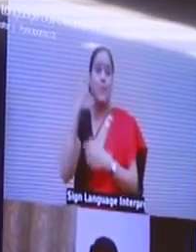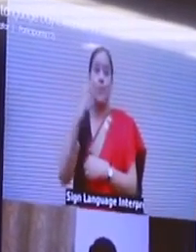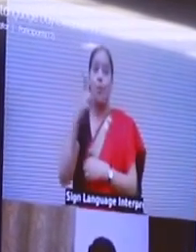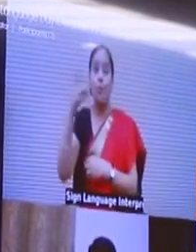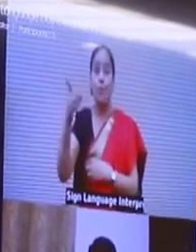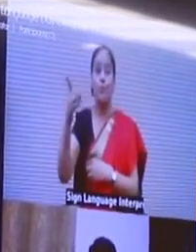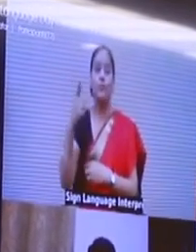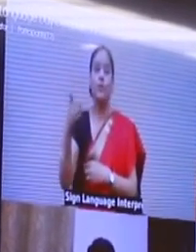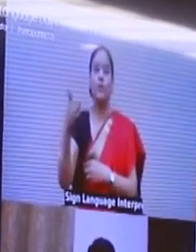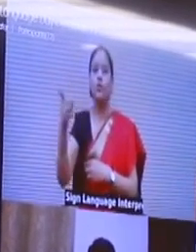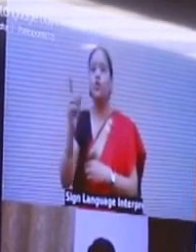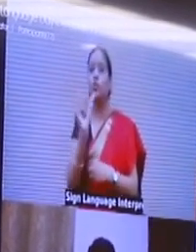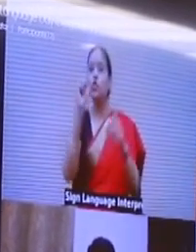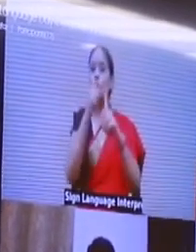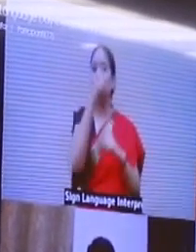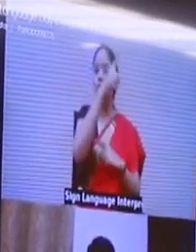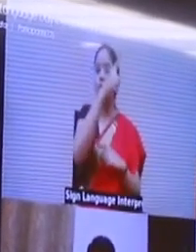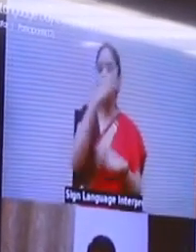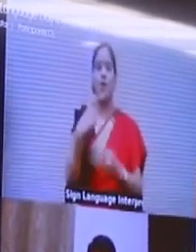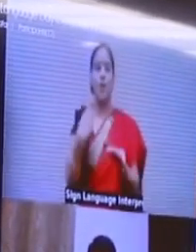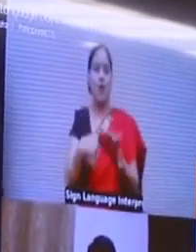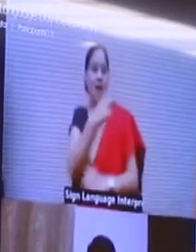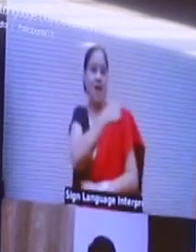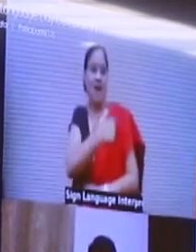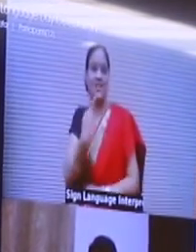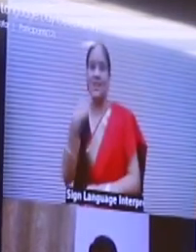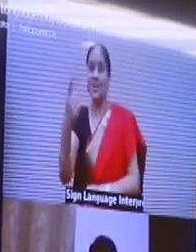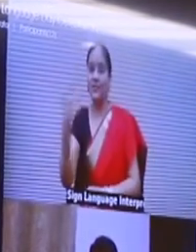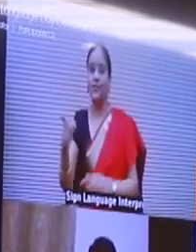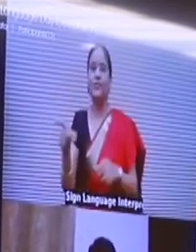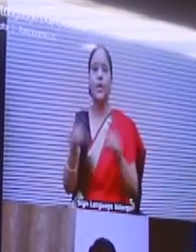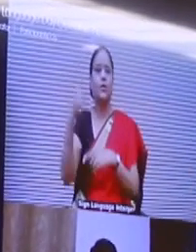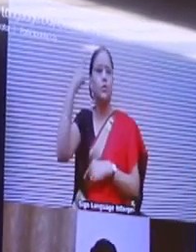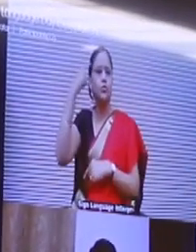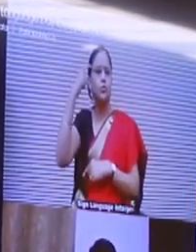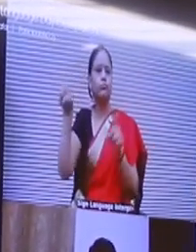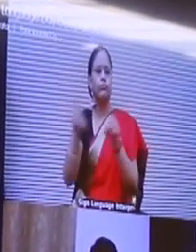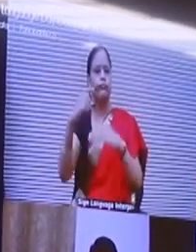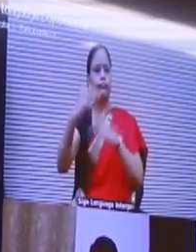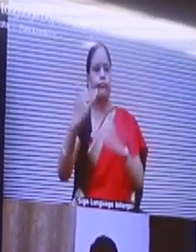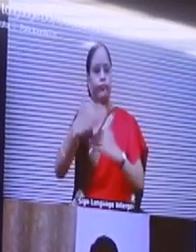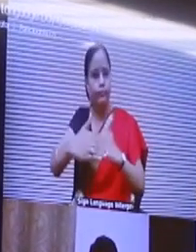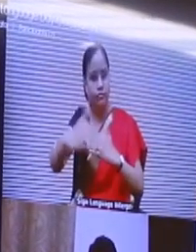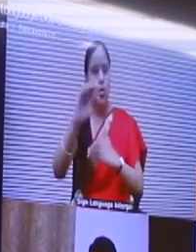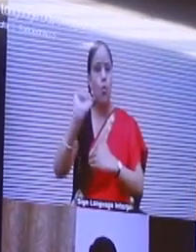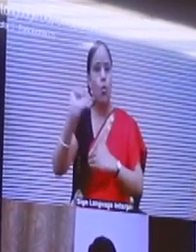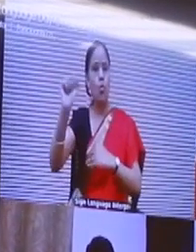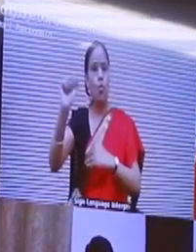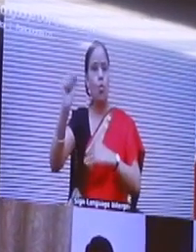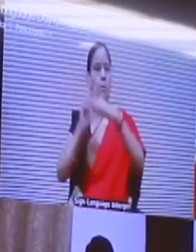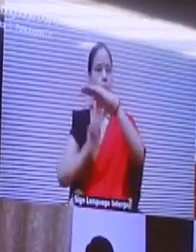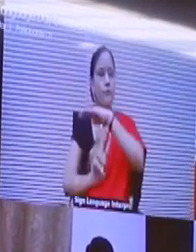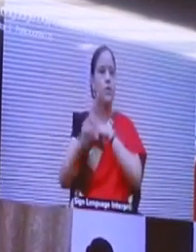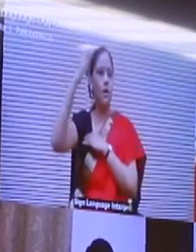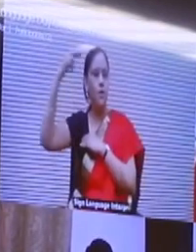बात प्रयागराज में और राजकोट में कही, तो उस सोच को आगे बढ़ाने के लिए, उनके विजन को, उनकी परिकल्पना को साकार